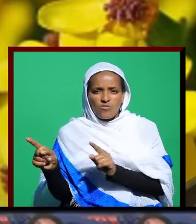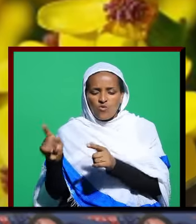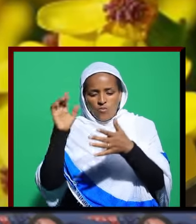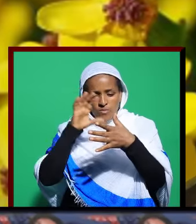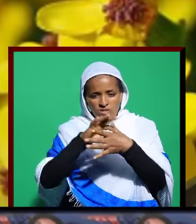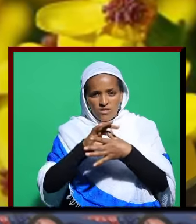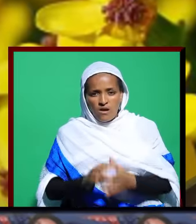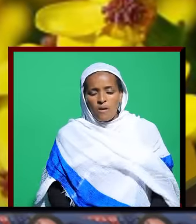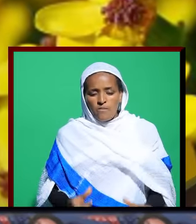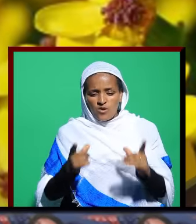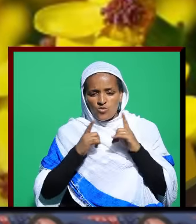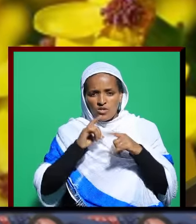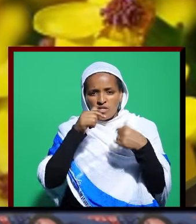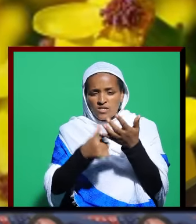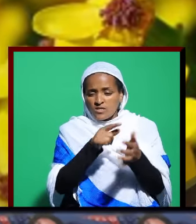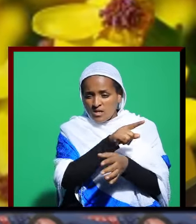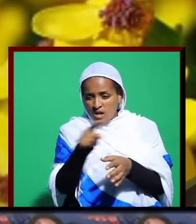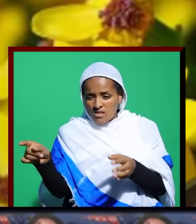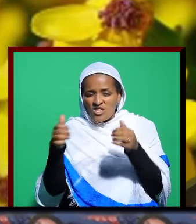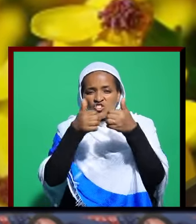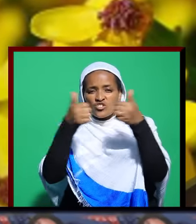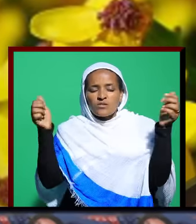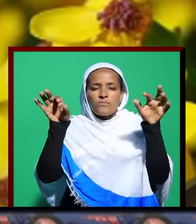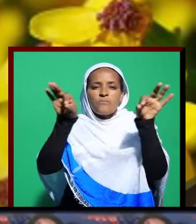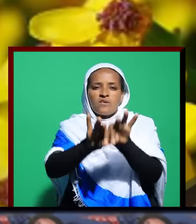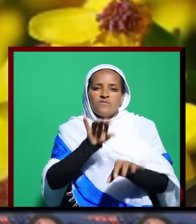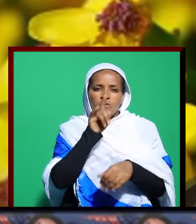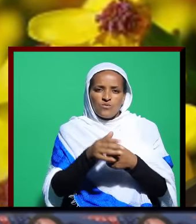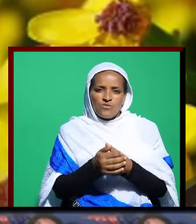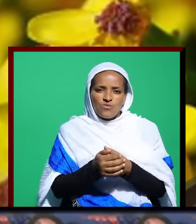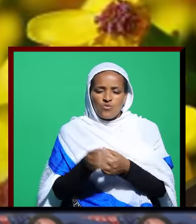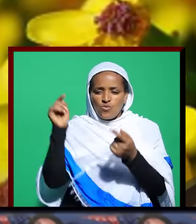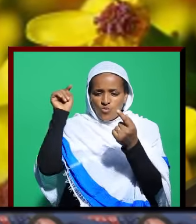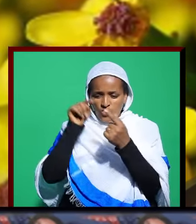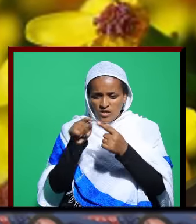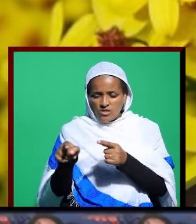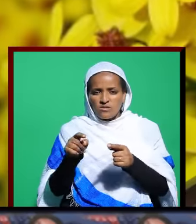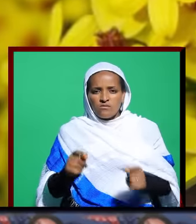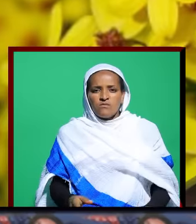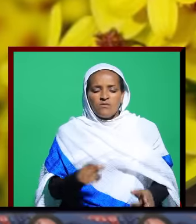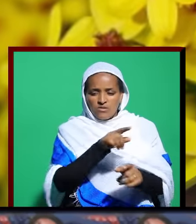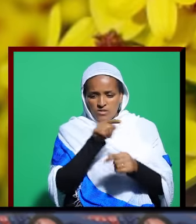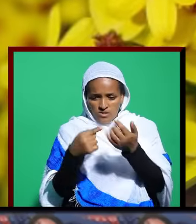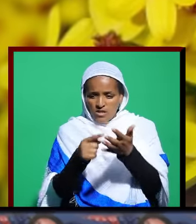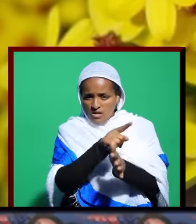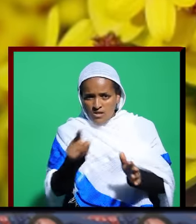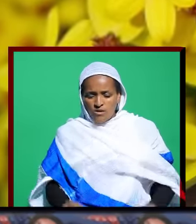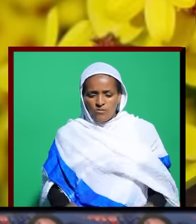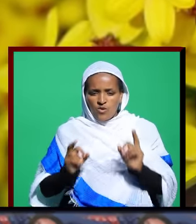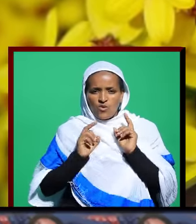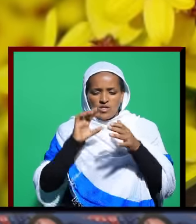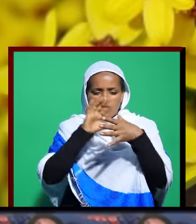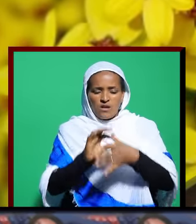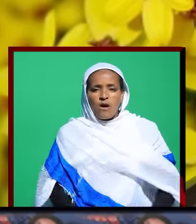ሁለተኛው ደግሞ በስጋ መኖሬ ስለ እናንተ እጅግ የሚያስፈልግ ነው። ምን ማለት ነው? ወዲህ ስለ እናንተ በሕይወተ ስጋ